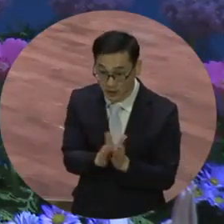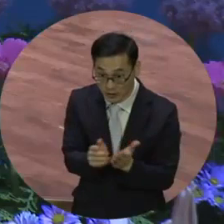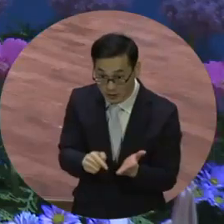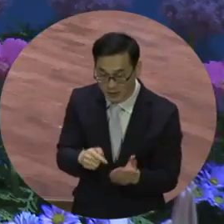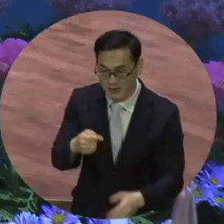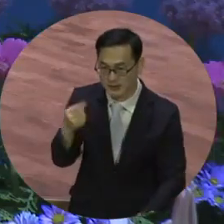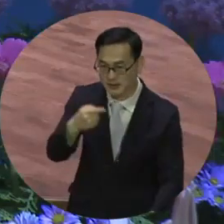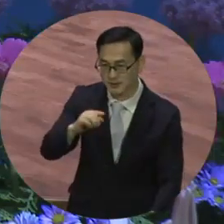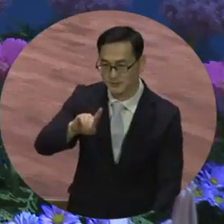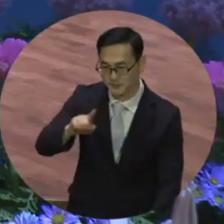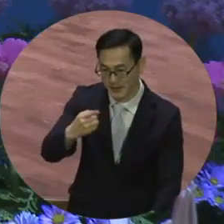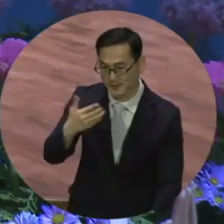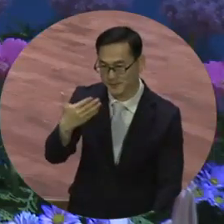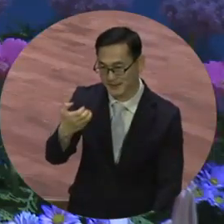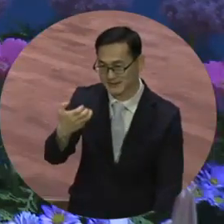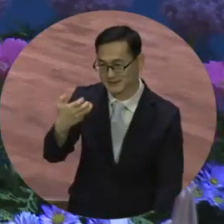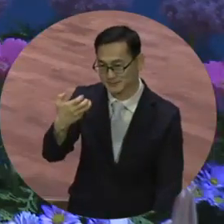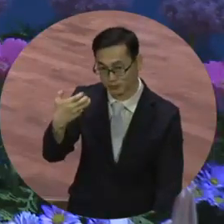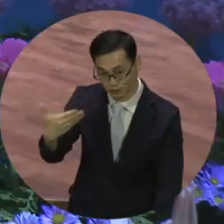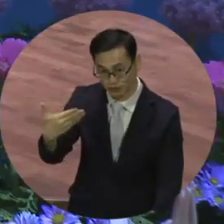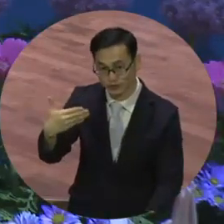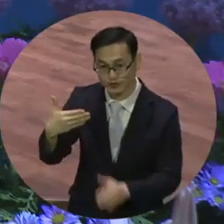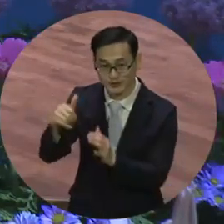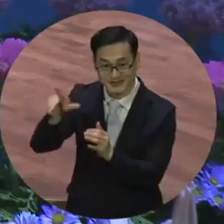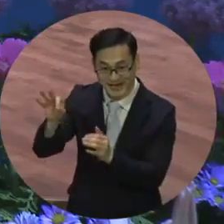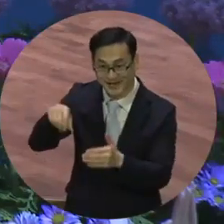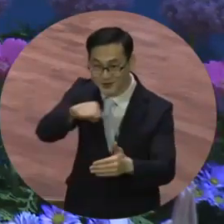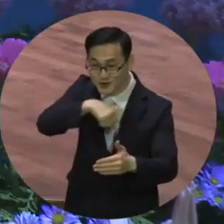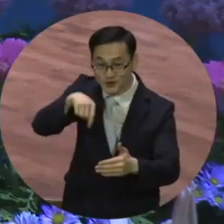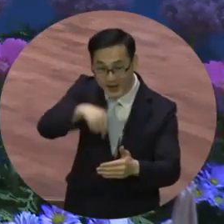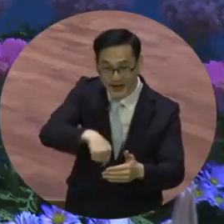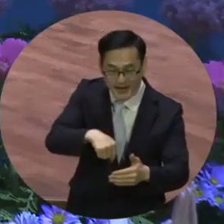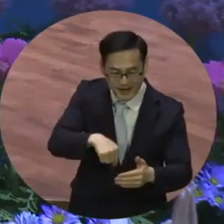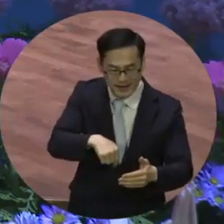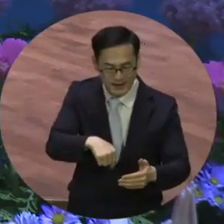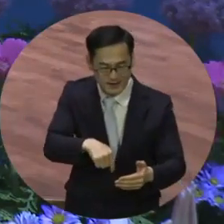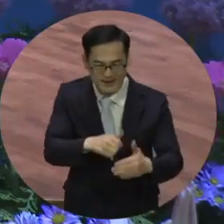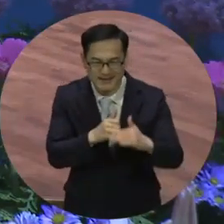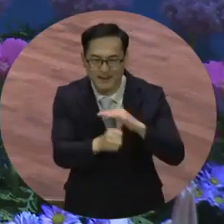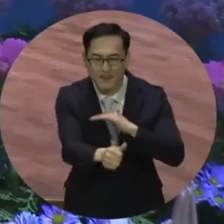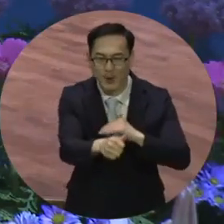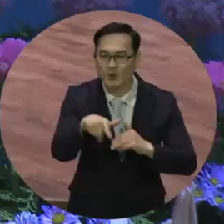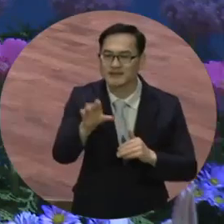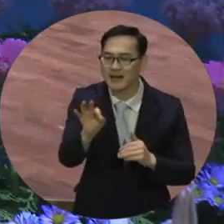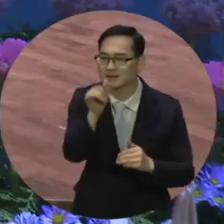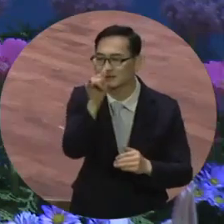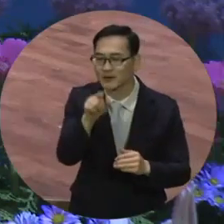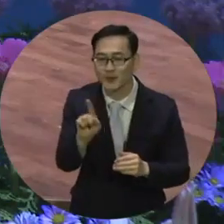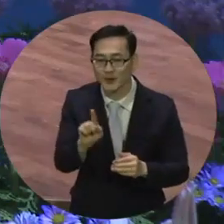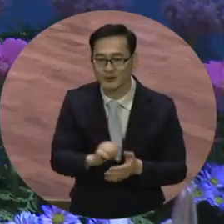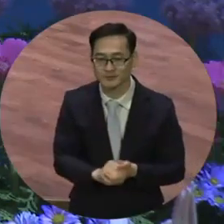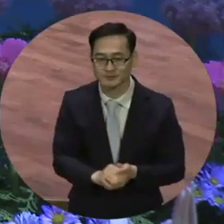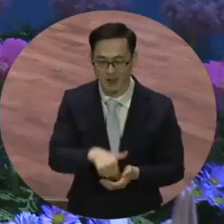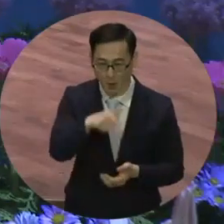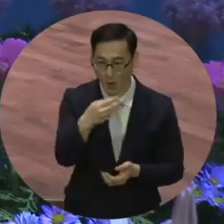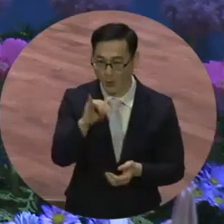1189장 가운데 특별히 이름이 붙여진 장들이 있어요. 이름 붙여진 장들이 있는데